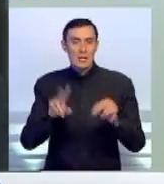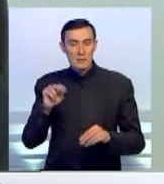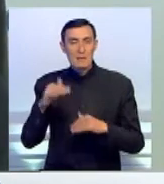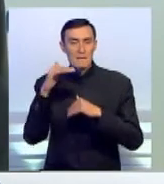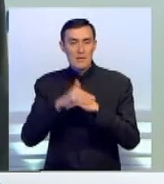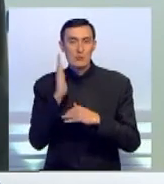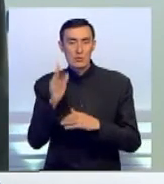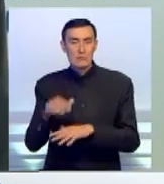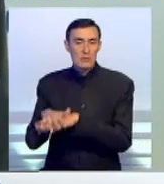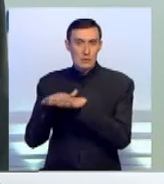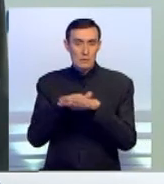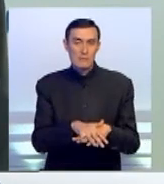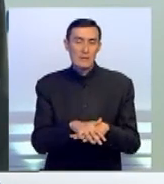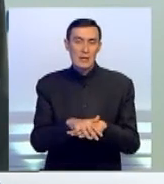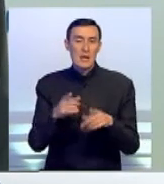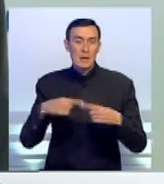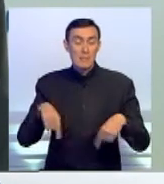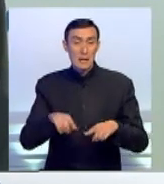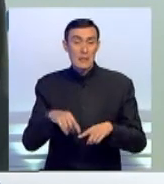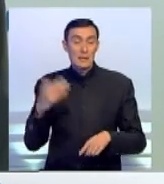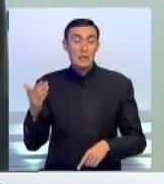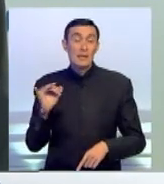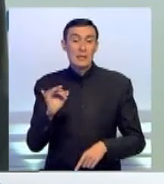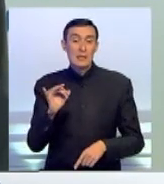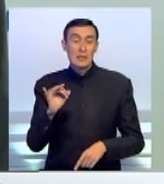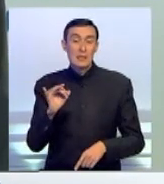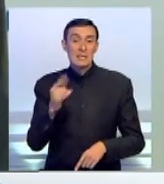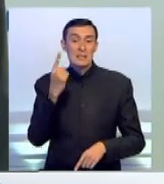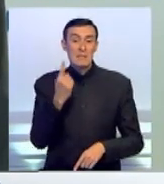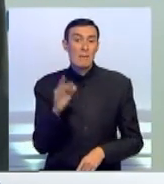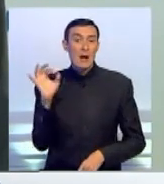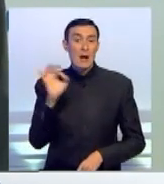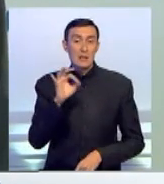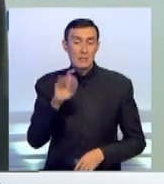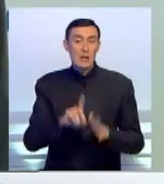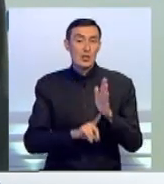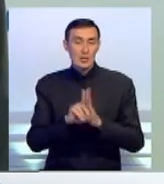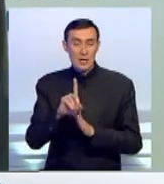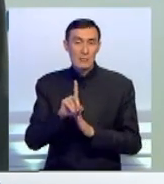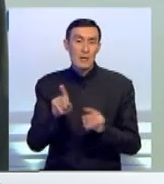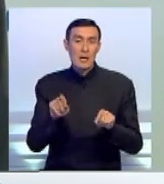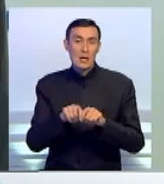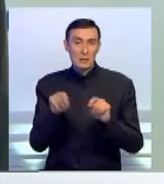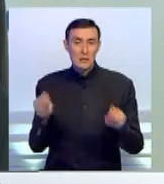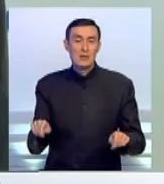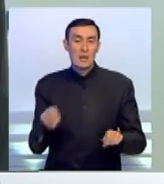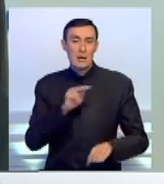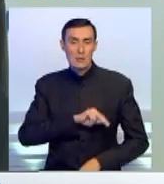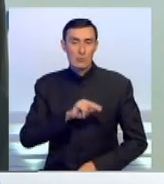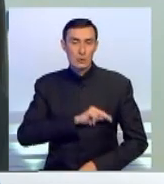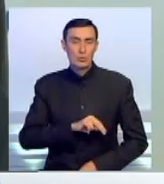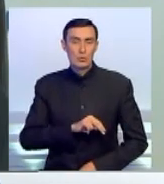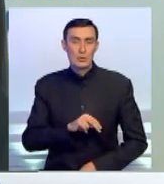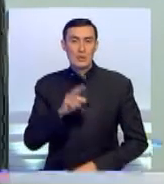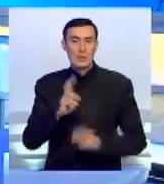она поступит на счет Кастрангаза. И с 1 октября мы планируем открыть работу ТЭЦ.